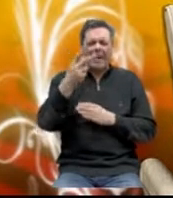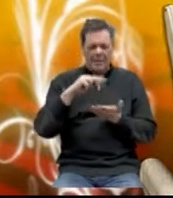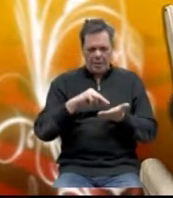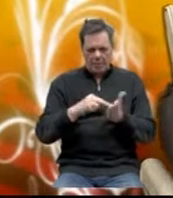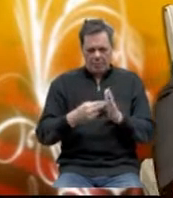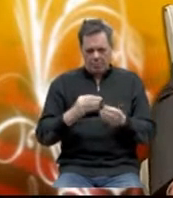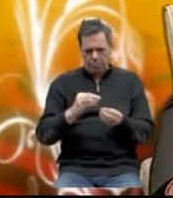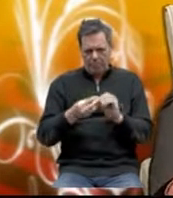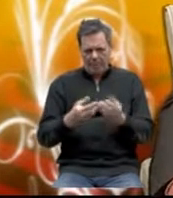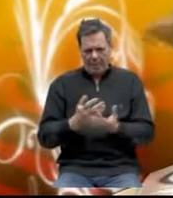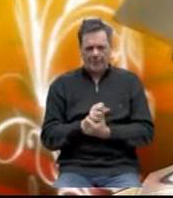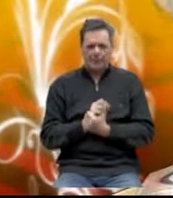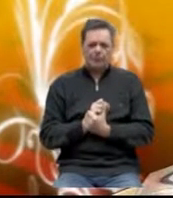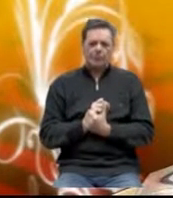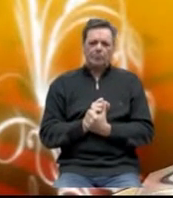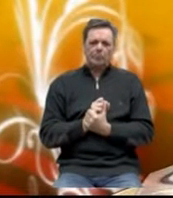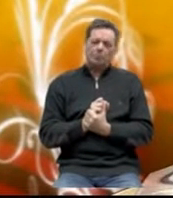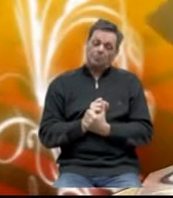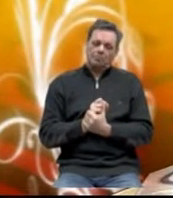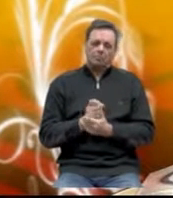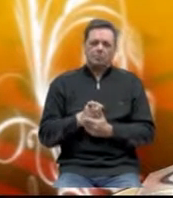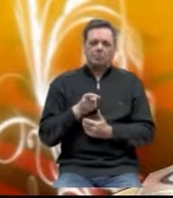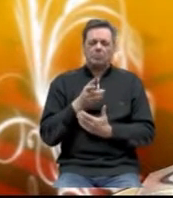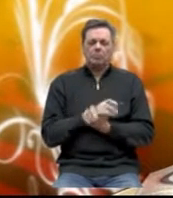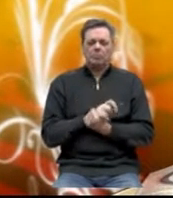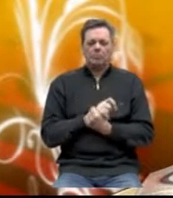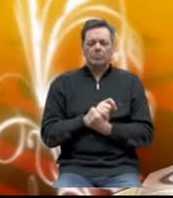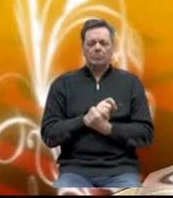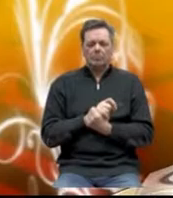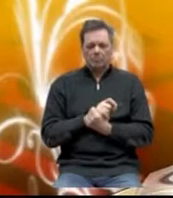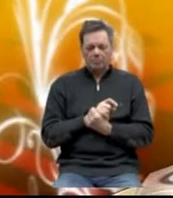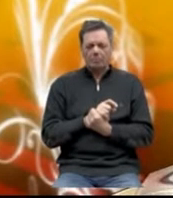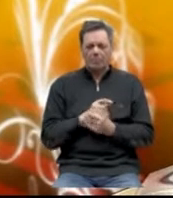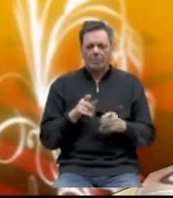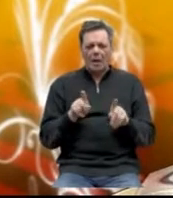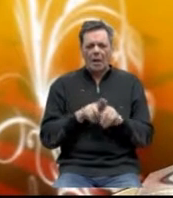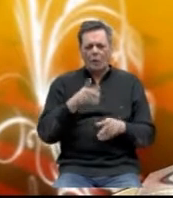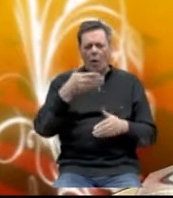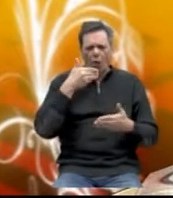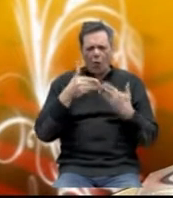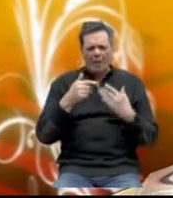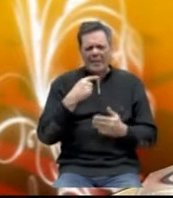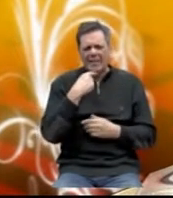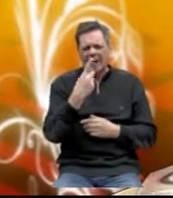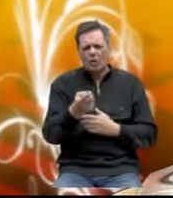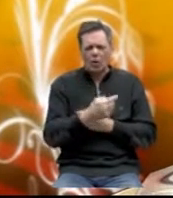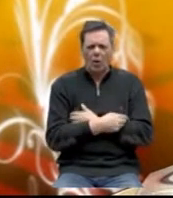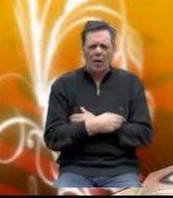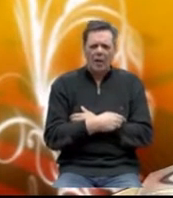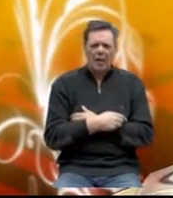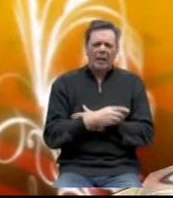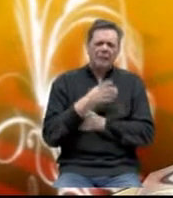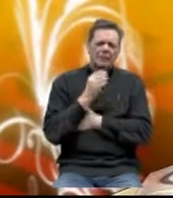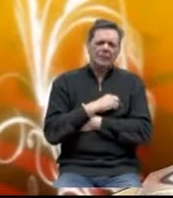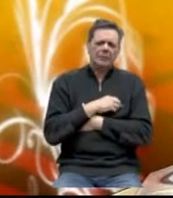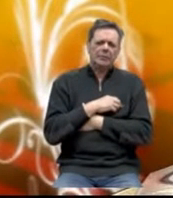komplikacija. Gledajte, također je na ovoj Gubimo li bitku sa ovim dijabetesom kazano da svake,